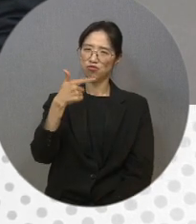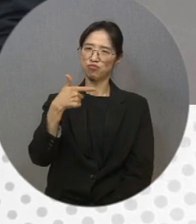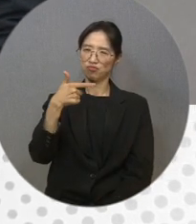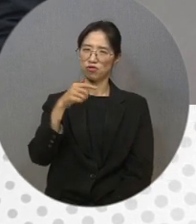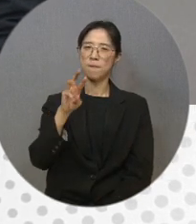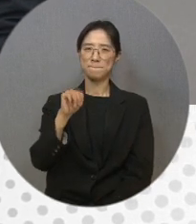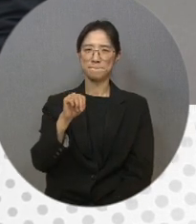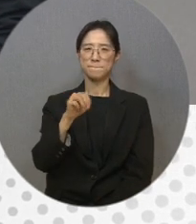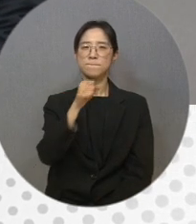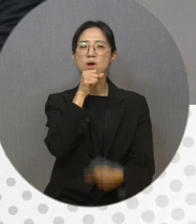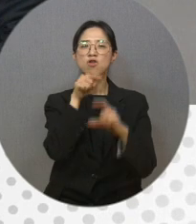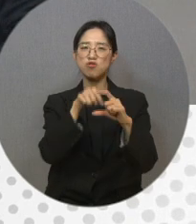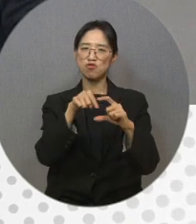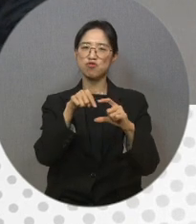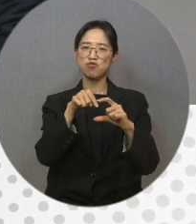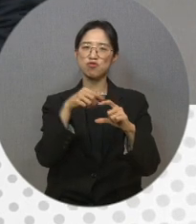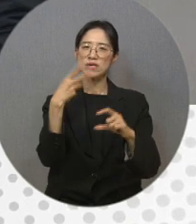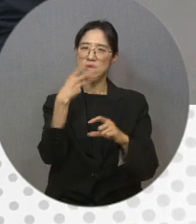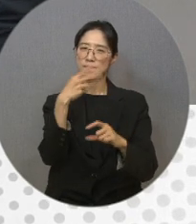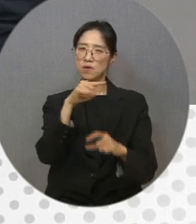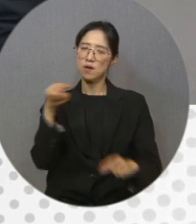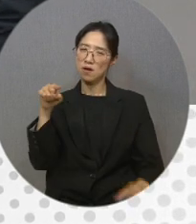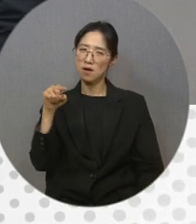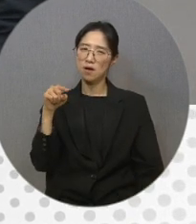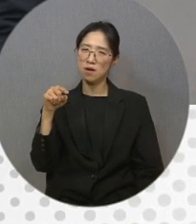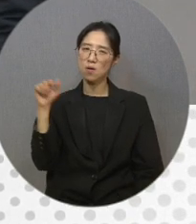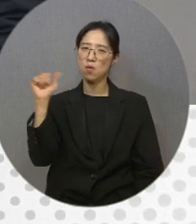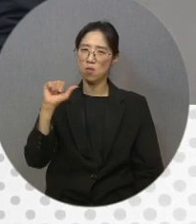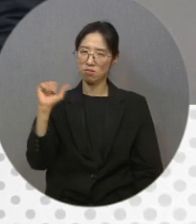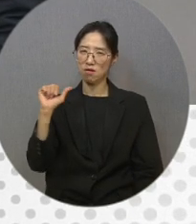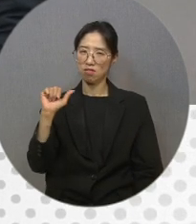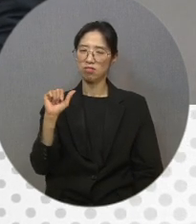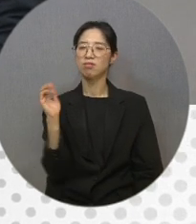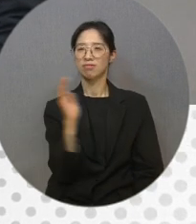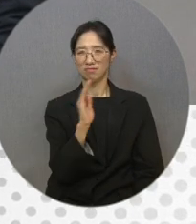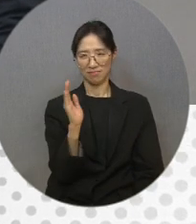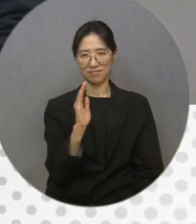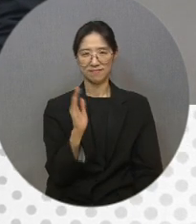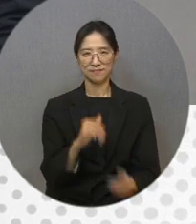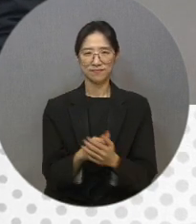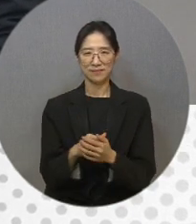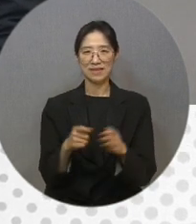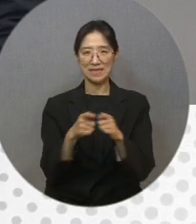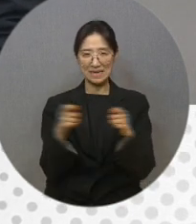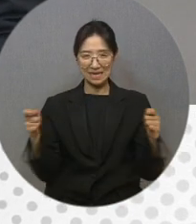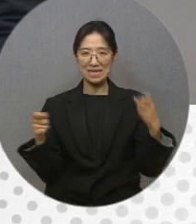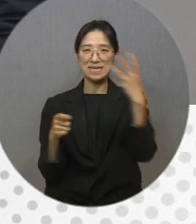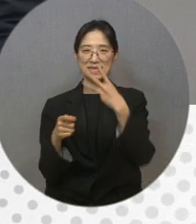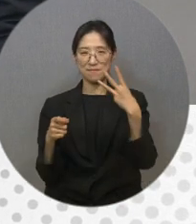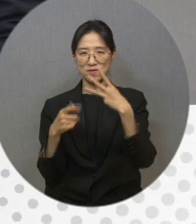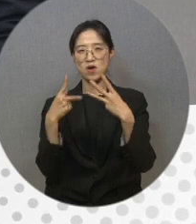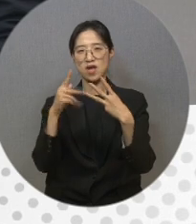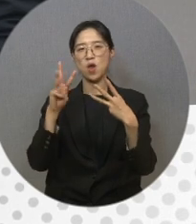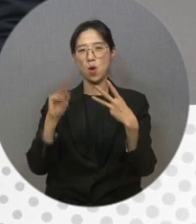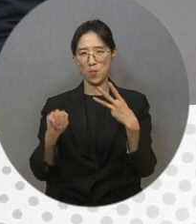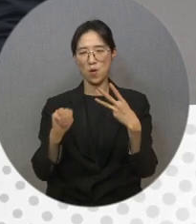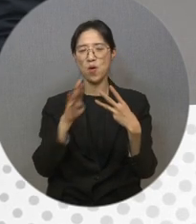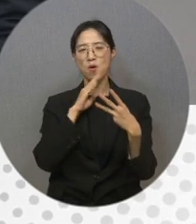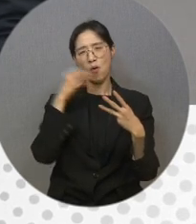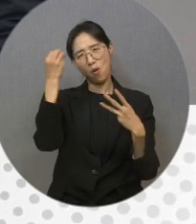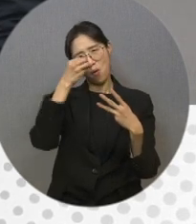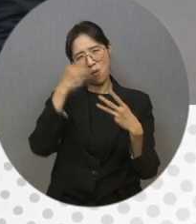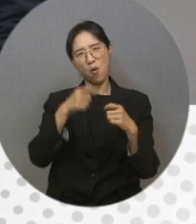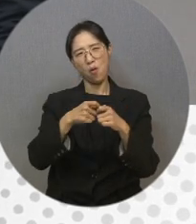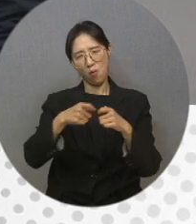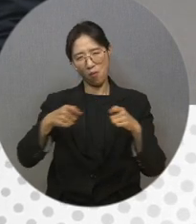6000m, 평균 고도가 5000에서 한 3000m의 평균 고도고 길이는 3000km에 육박하는